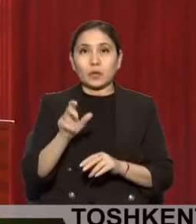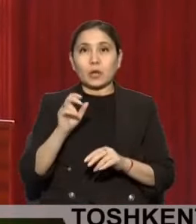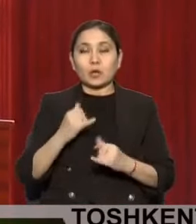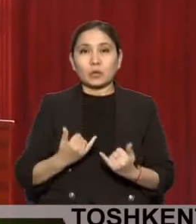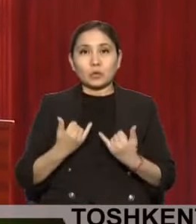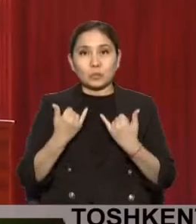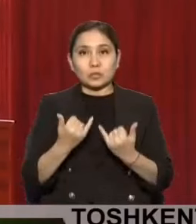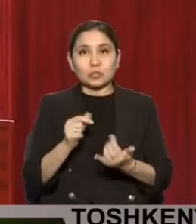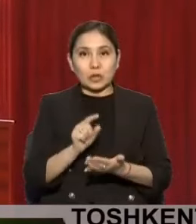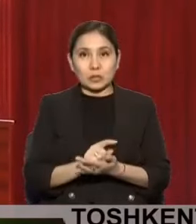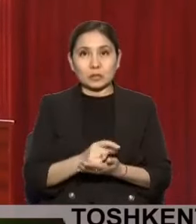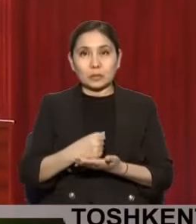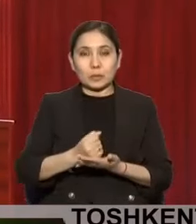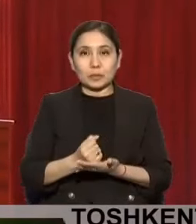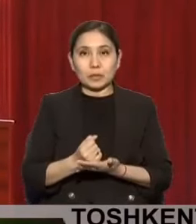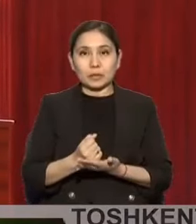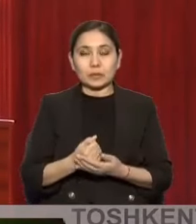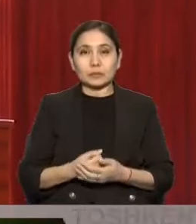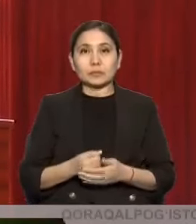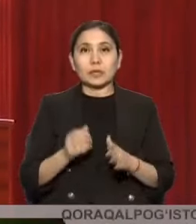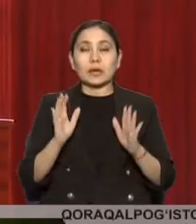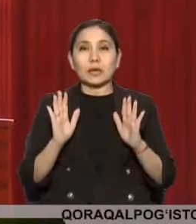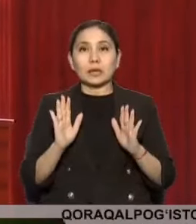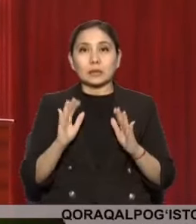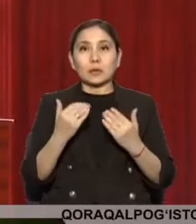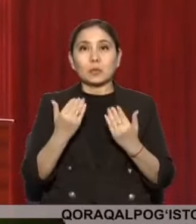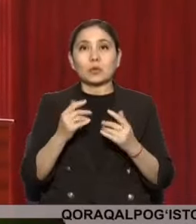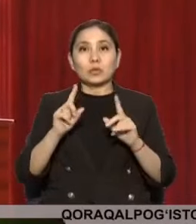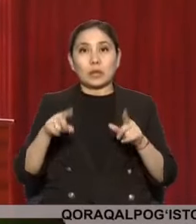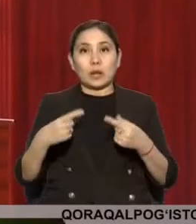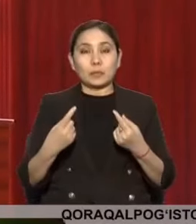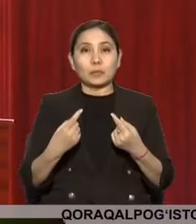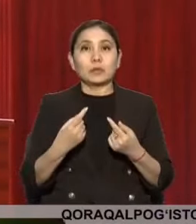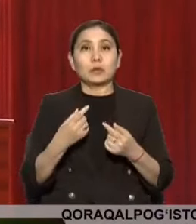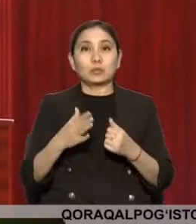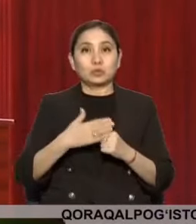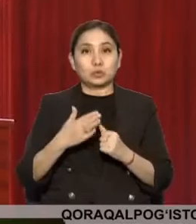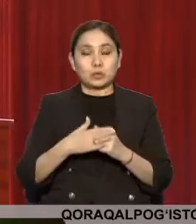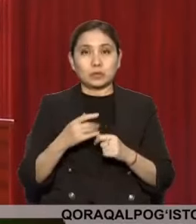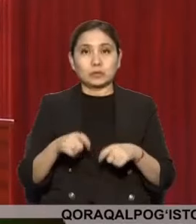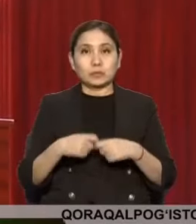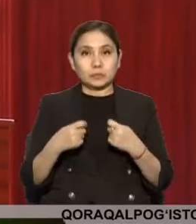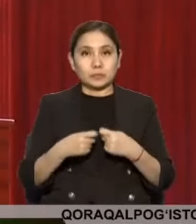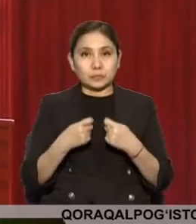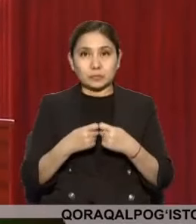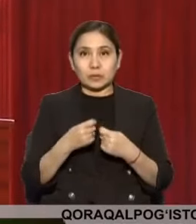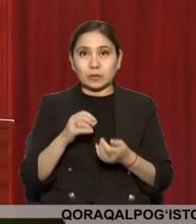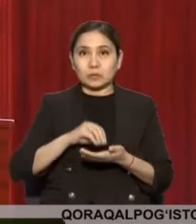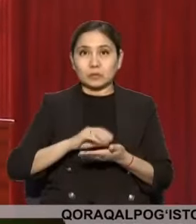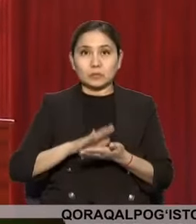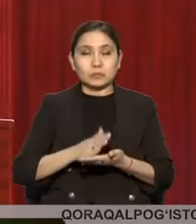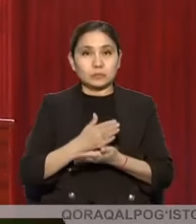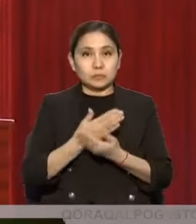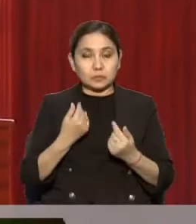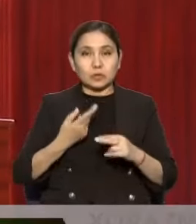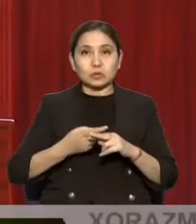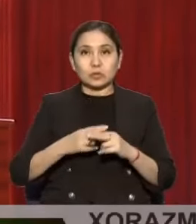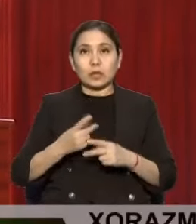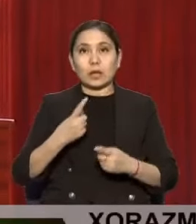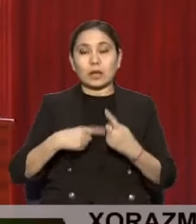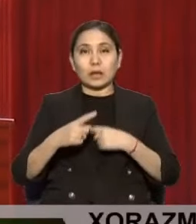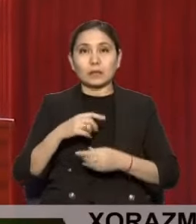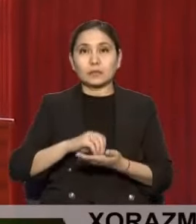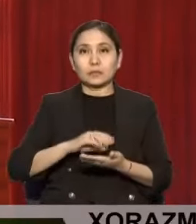berish shartligi belgilangan. Lekin bu talabni buzganlik uchun kodeksda javobgarlik mavjud emas. Shunga asosan qayd